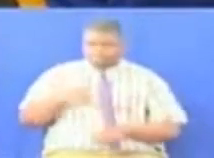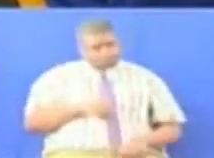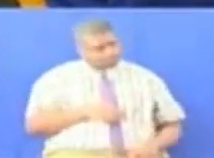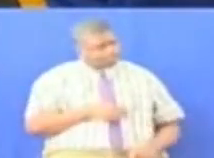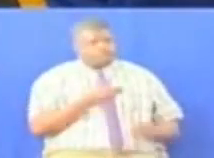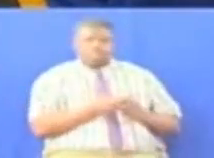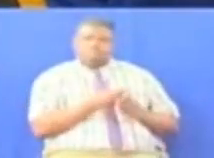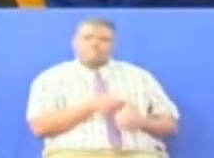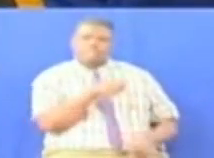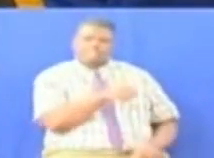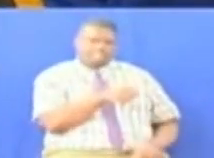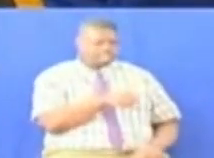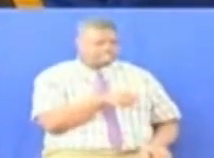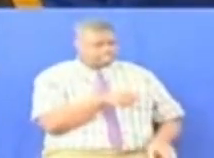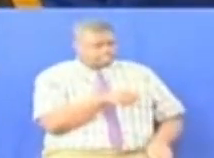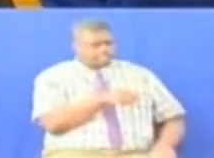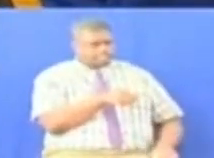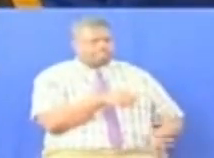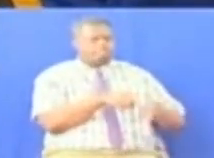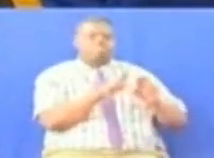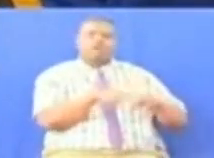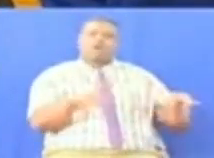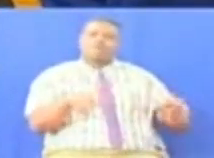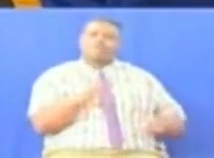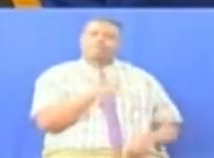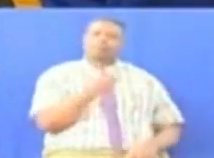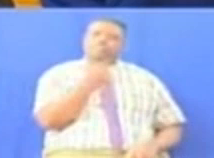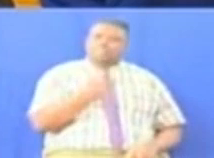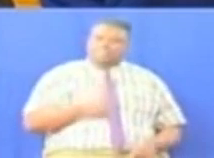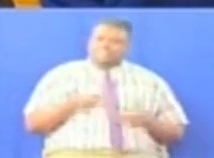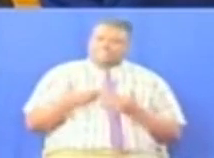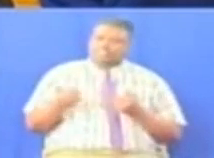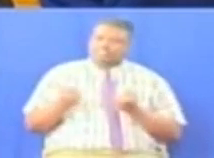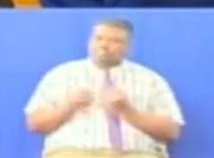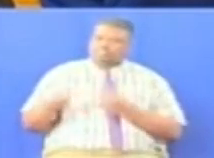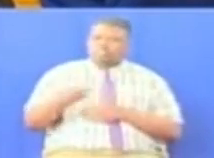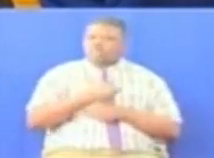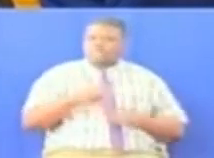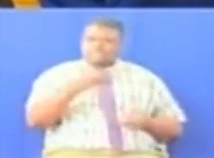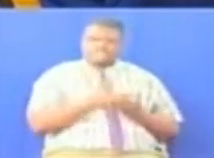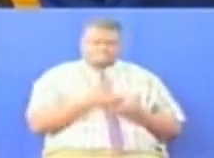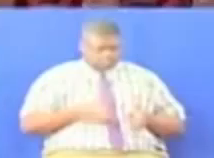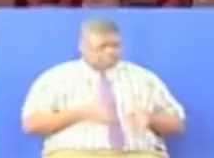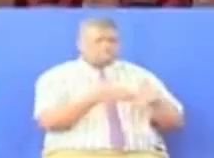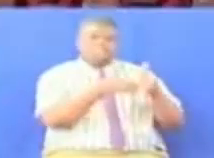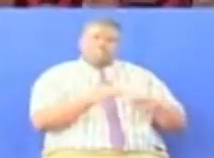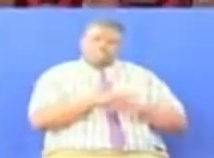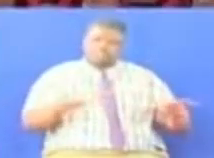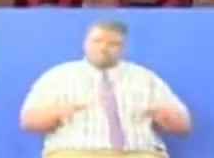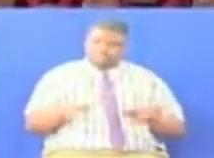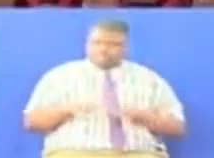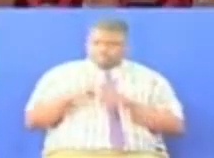hiyo ipo Tanzania. Serikali sasa inatunga sheria ya kuzuia raia wake kudai haki na kupigania haki kwa njia za amani katika mahakama zake za